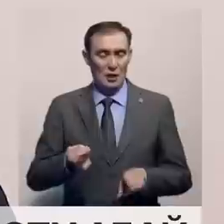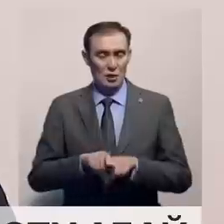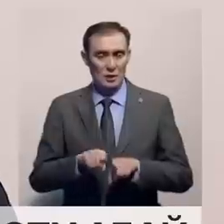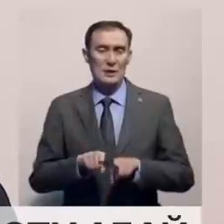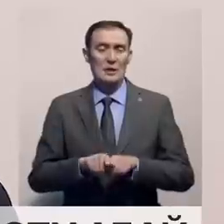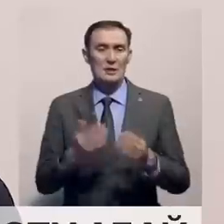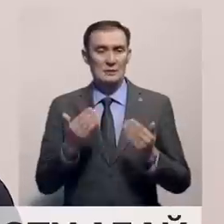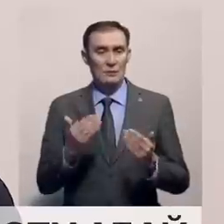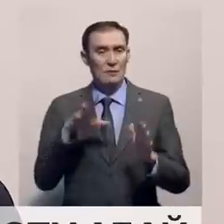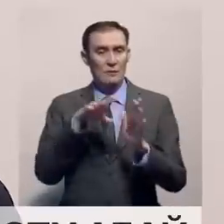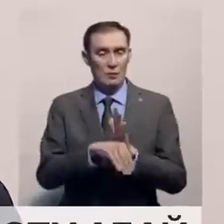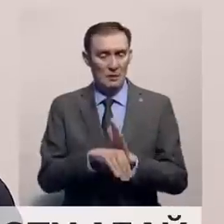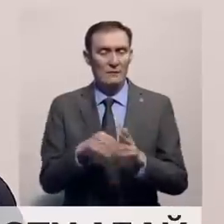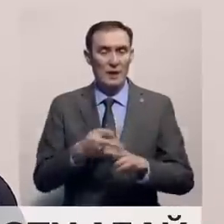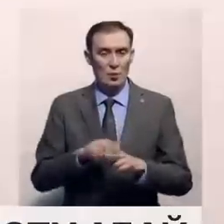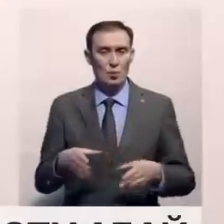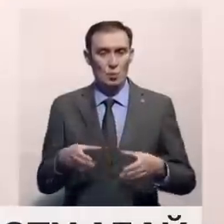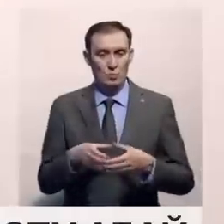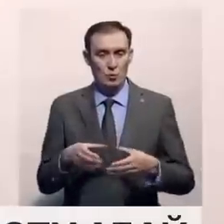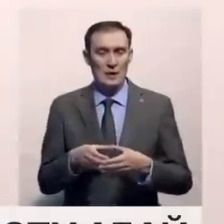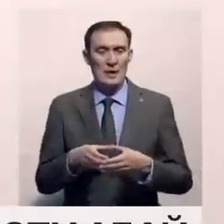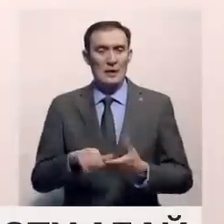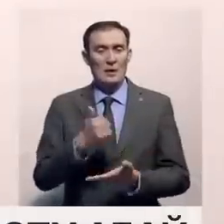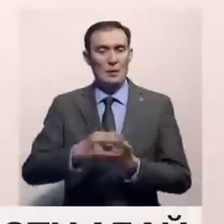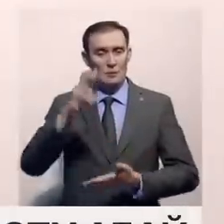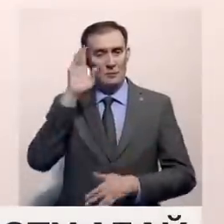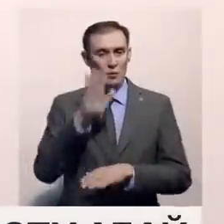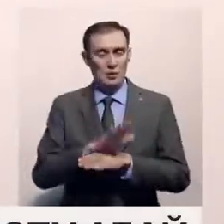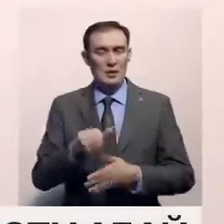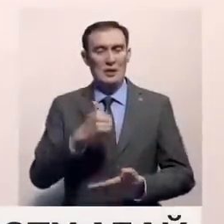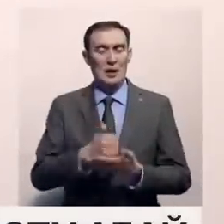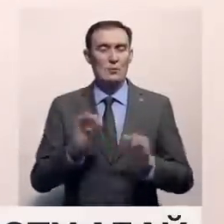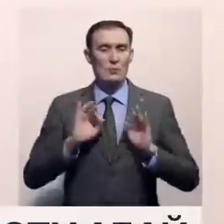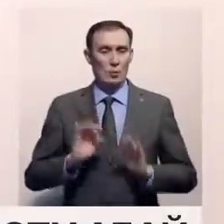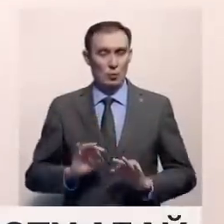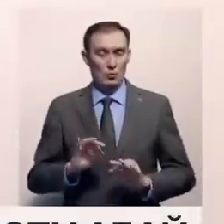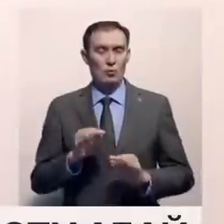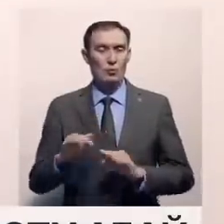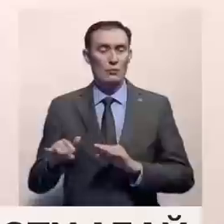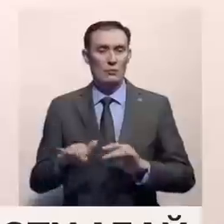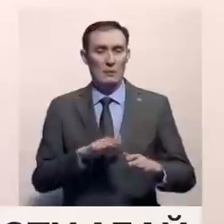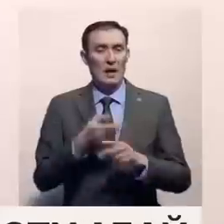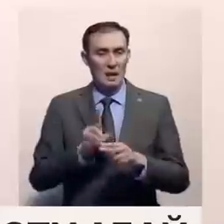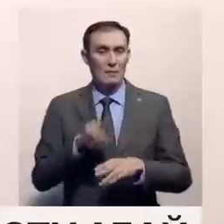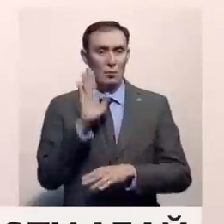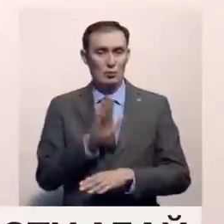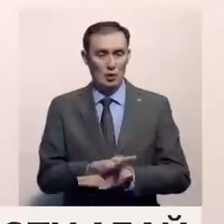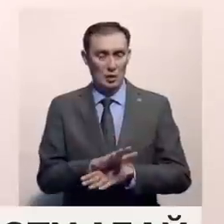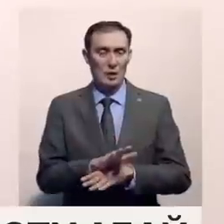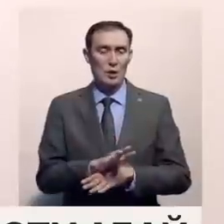сегодня входят в эту группу президентом дано поручения генеральным прокурору но в рамках наверное поручения